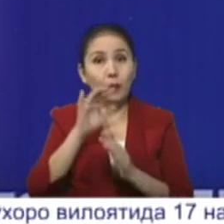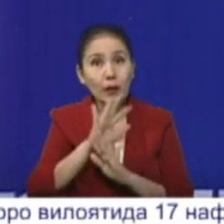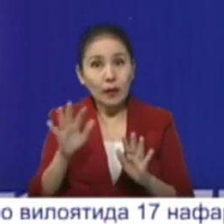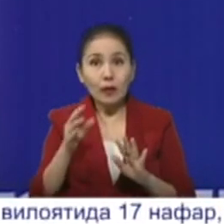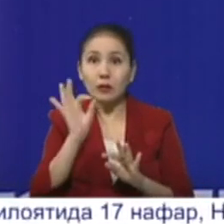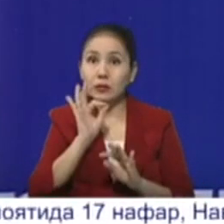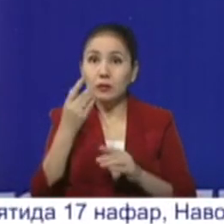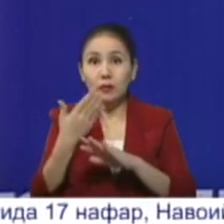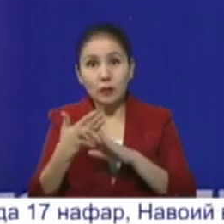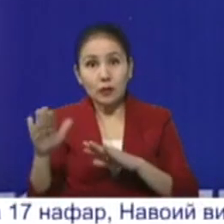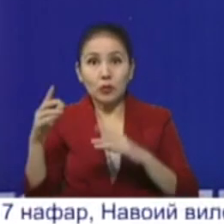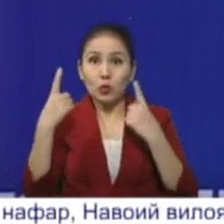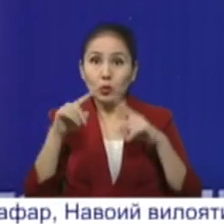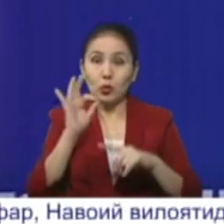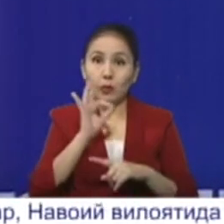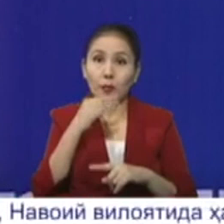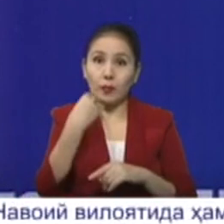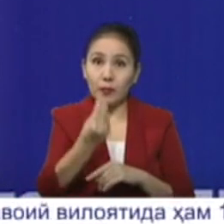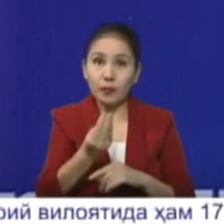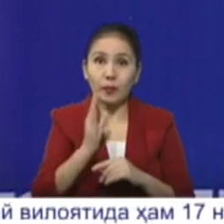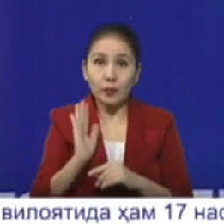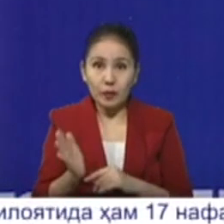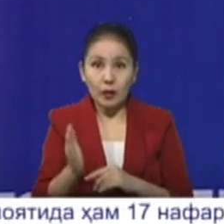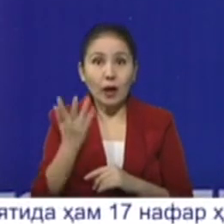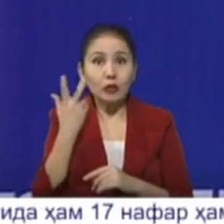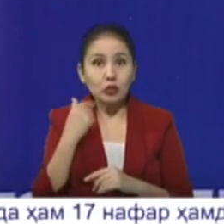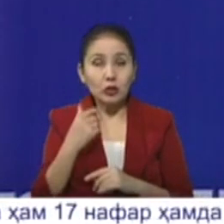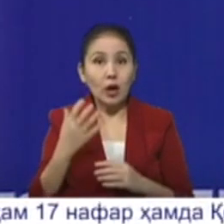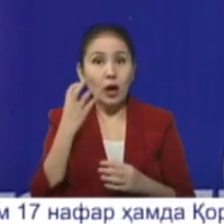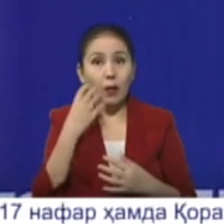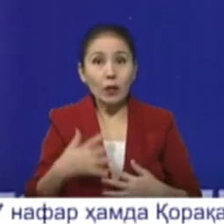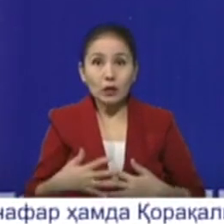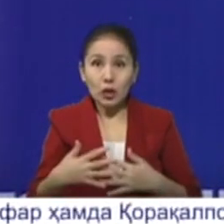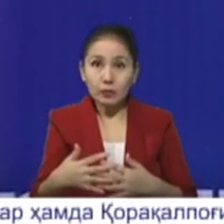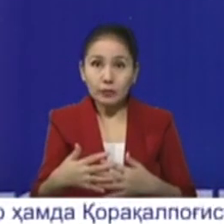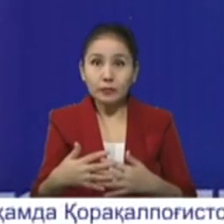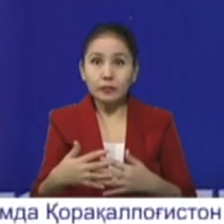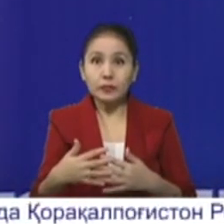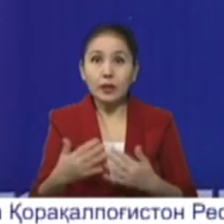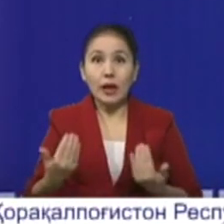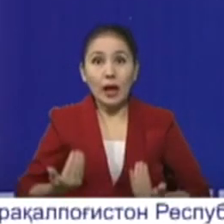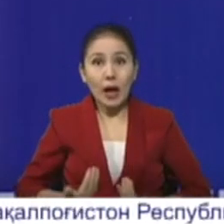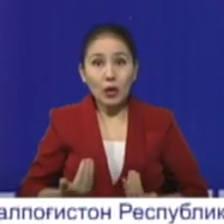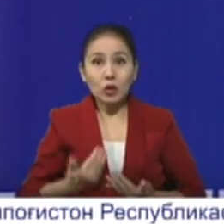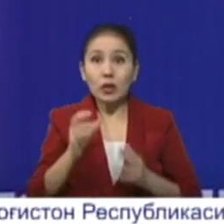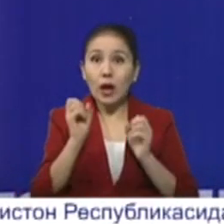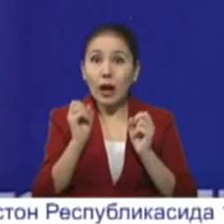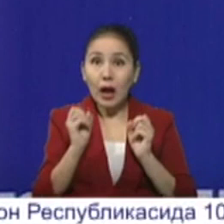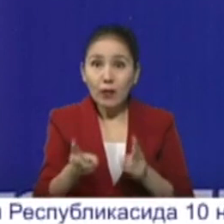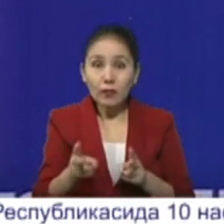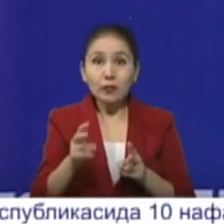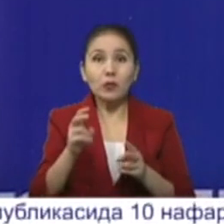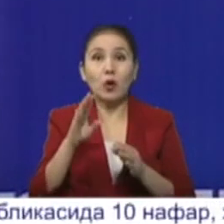homilador ayollarga bermaydi. Qachonki beradi? Qachonki homilador hayoti xavf ostida bo'ladigan